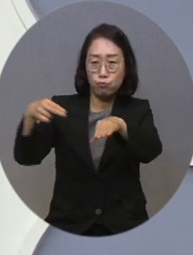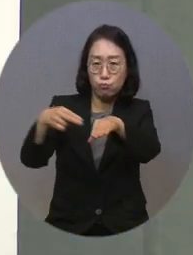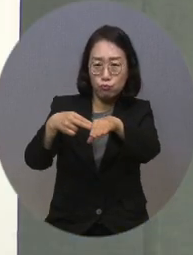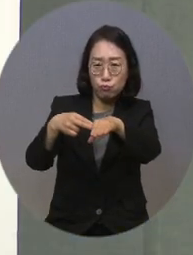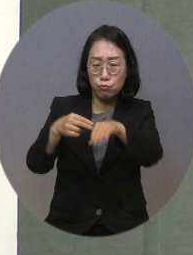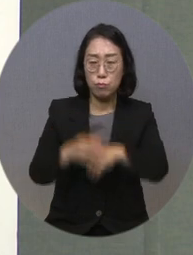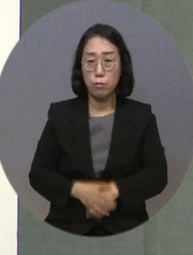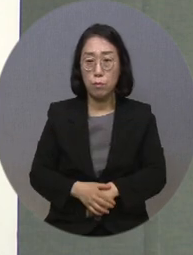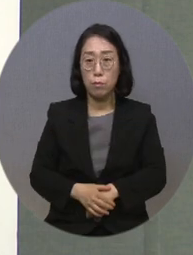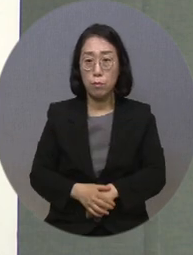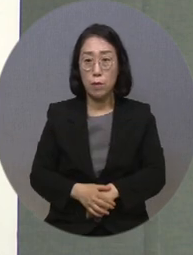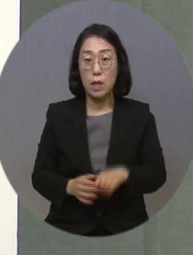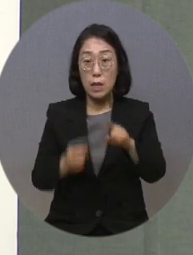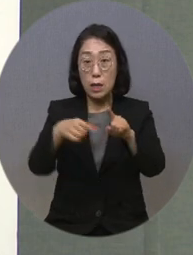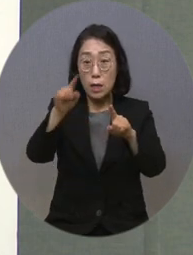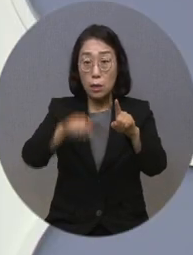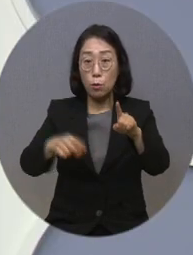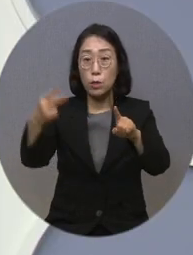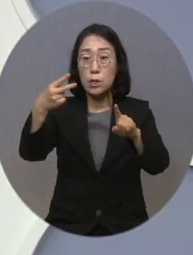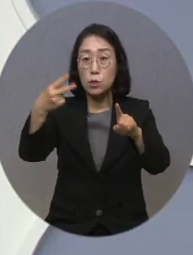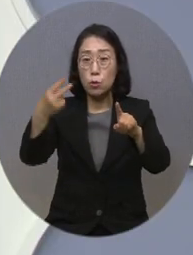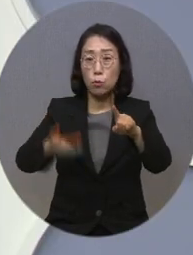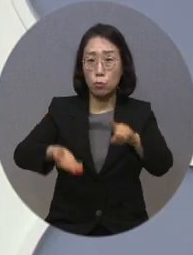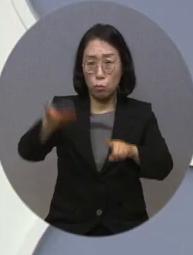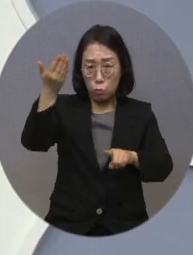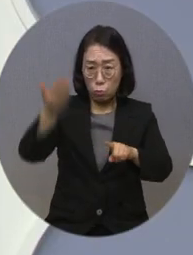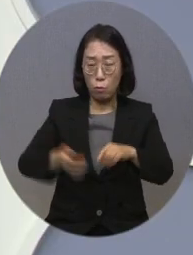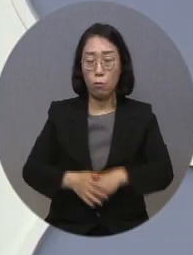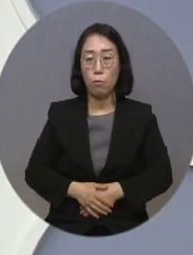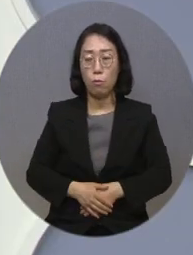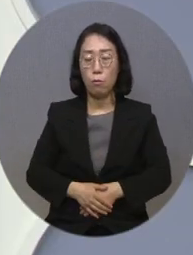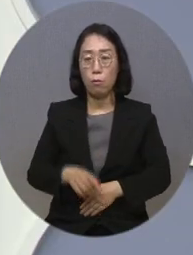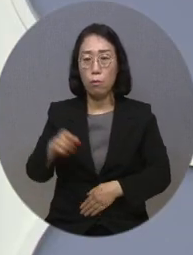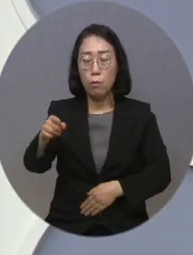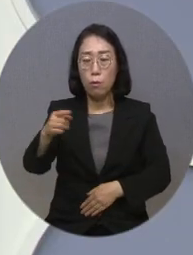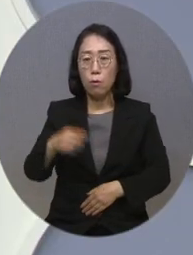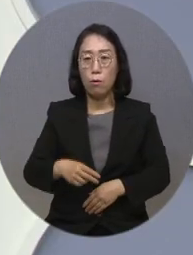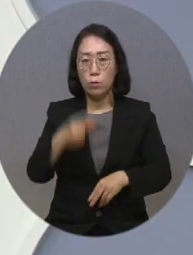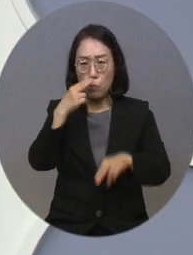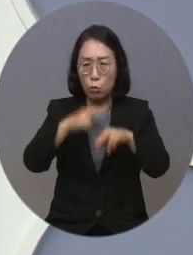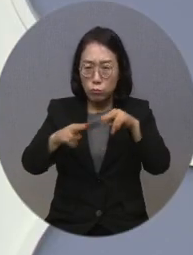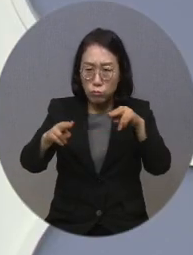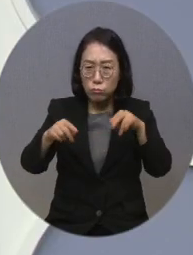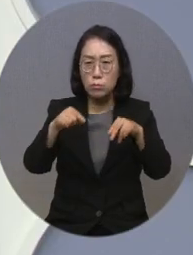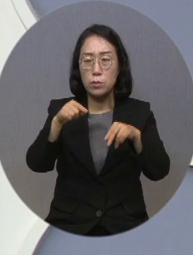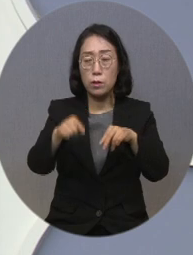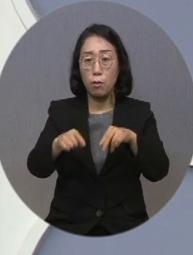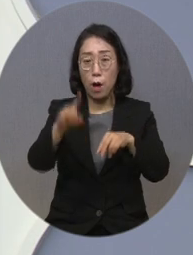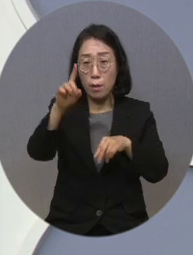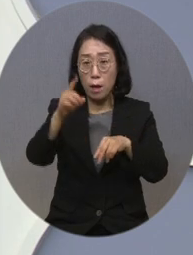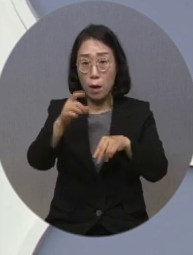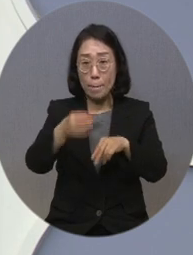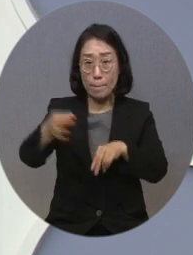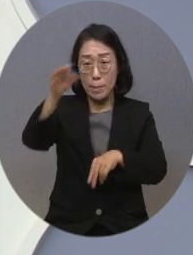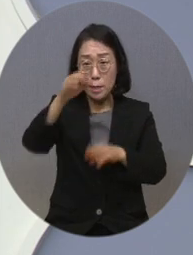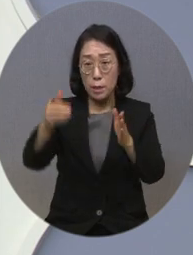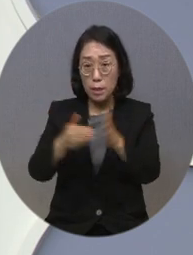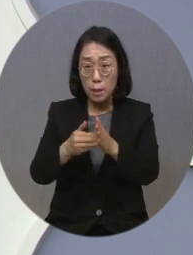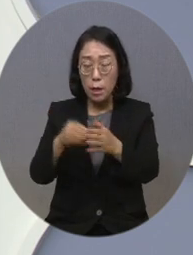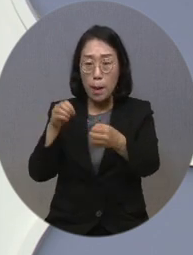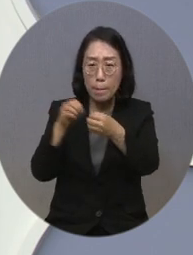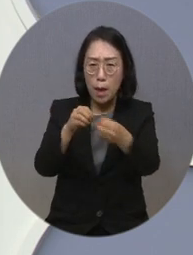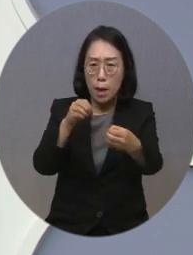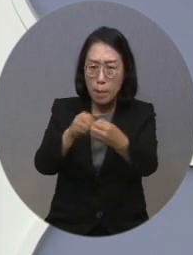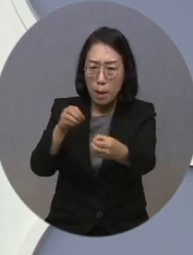2,000원을 오르내리고 있습니다. 맞습니다. 그래서 이것은 지금 유류는 유류 가격에 그치는 것이 아니라 물가에 직접적